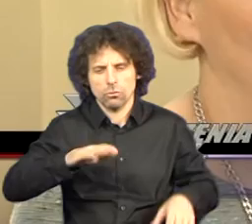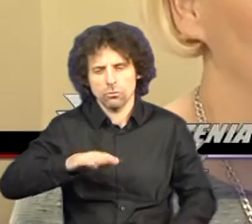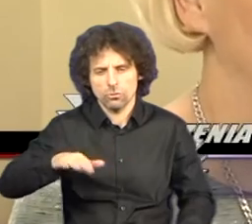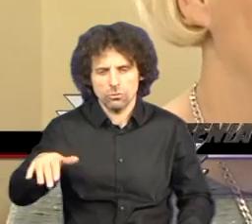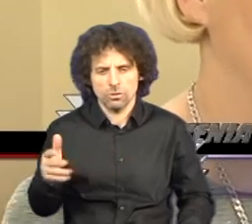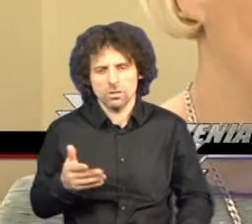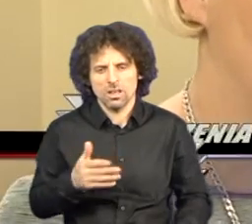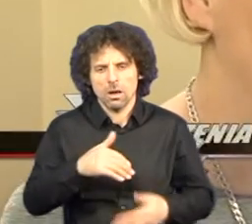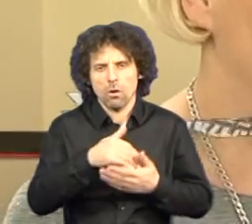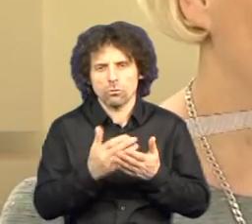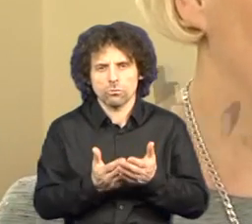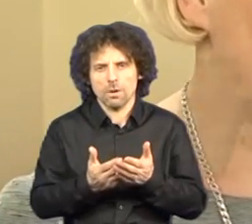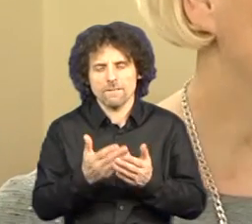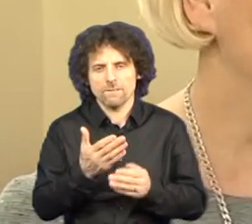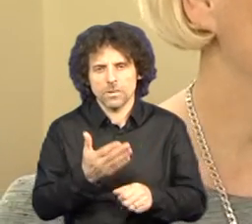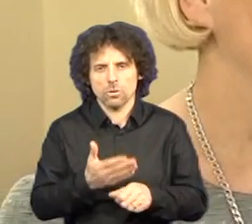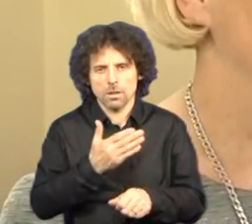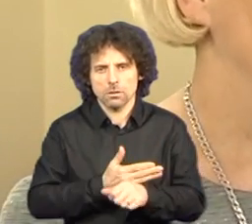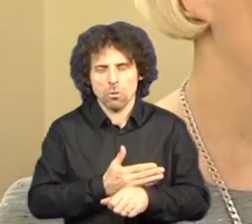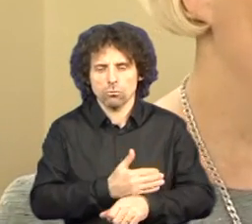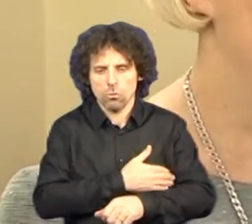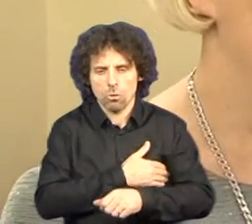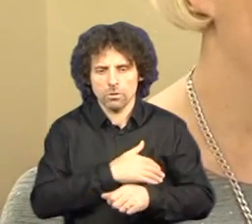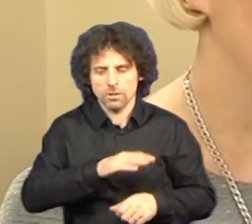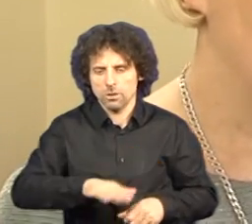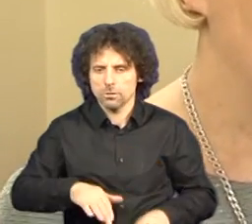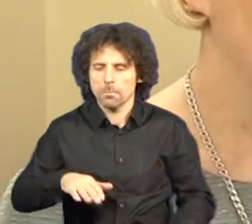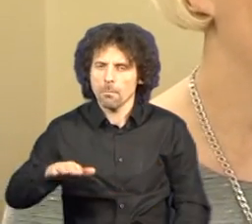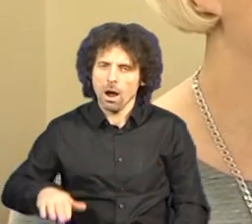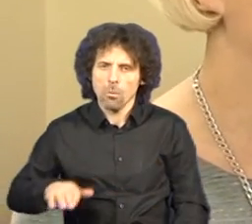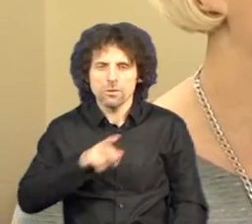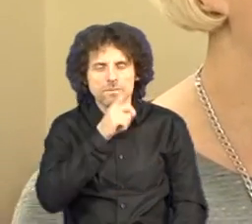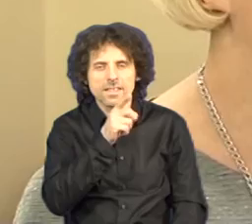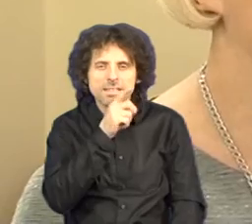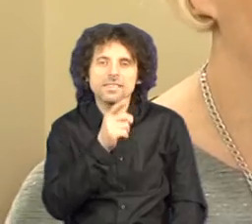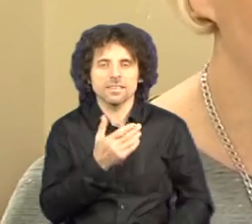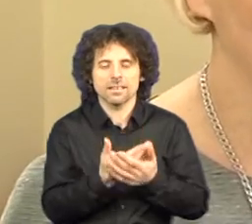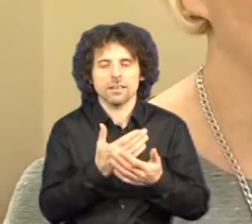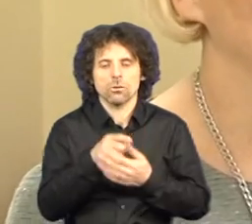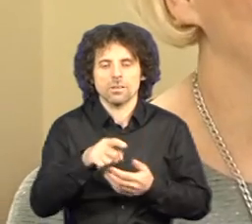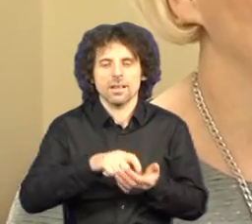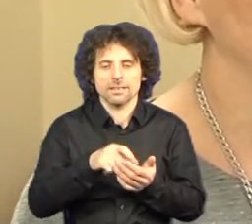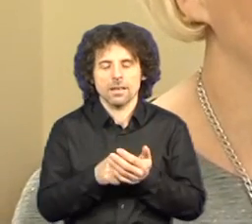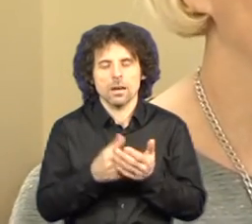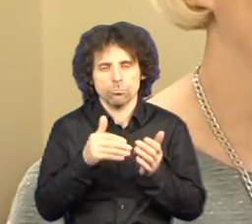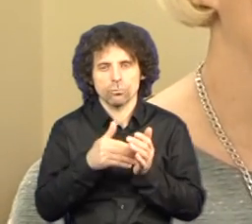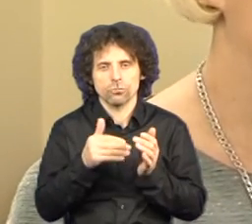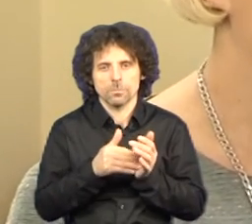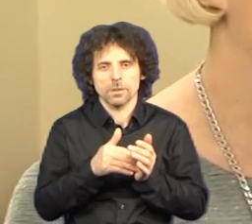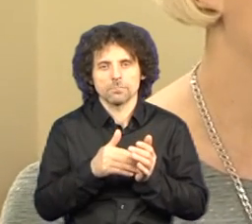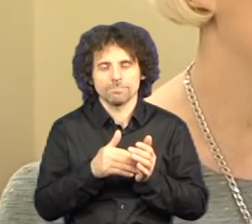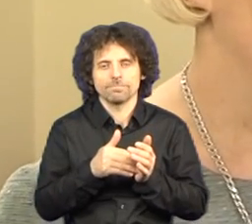oddziałach edukacji wczesnoszkolnej i dużo dzieci na świetlicy, dlatego ta sala, którą tutaj widzimy,